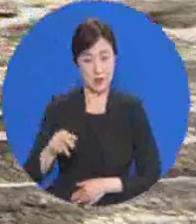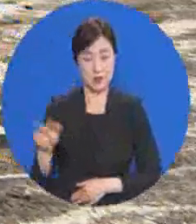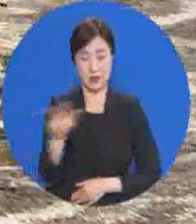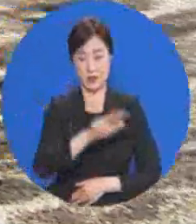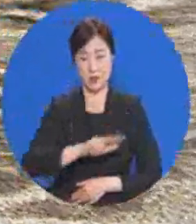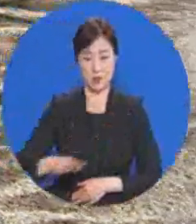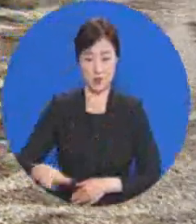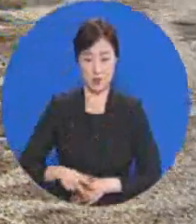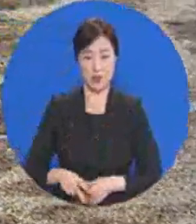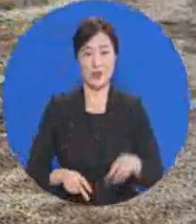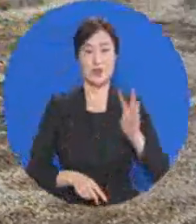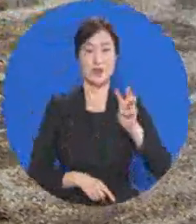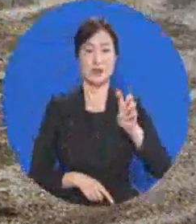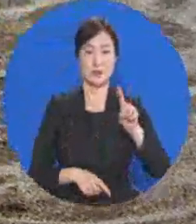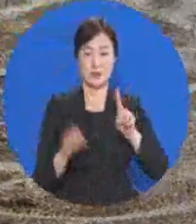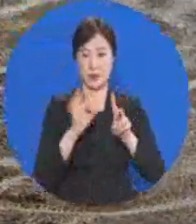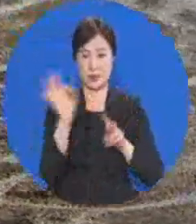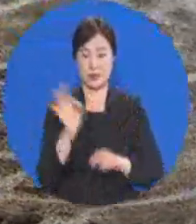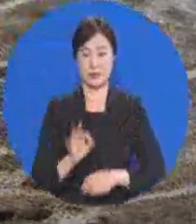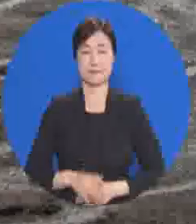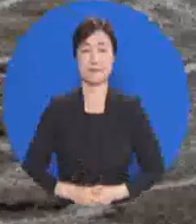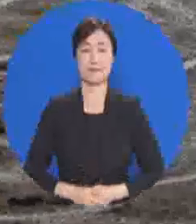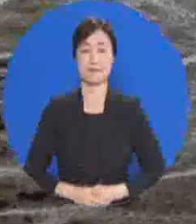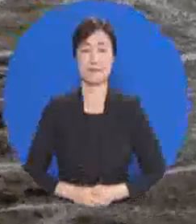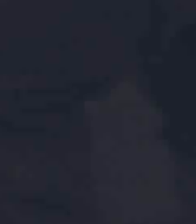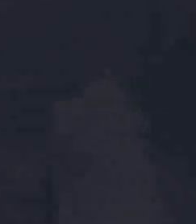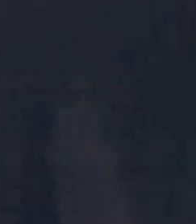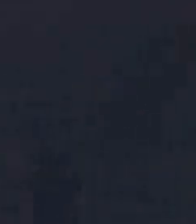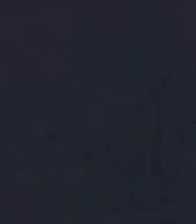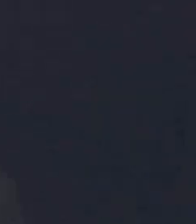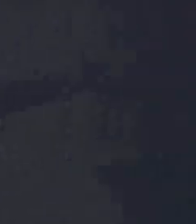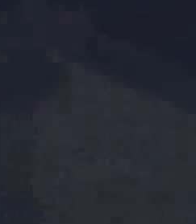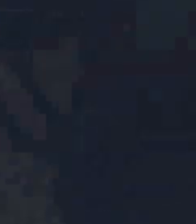전체의 42%를 차지하고 있습니다.